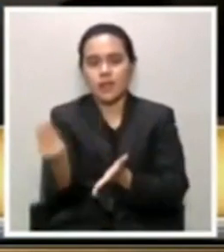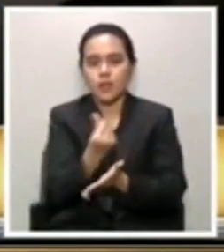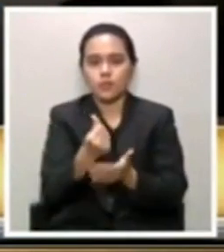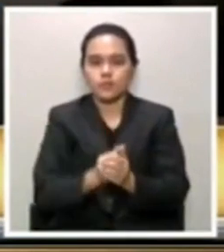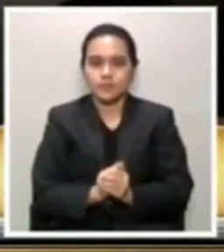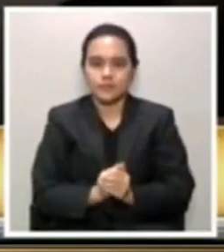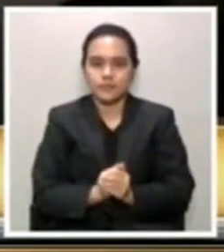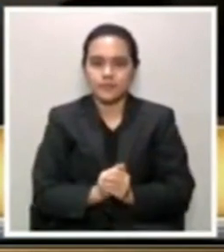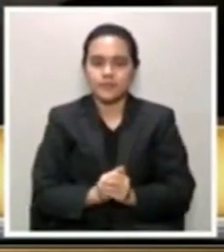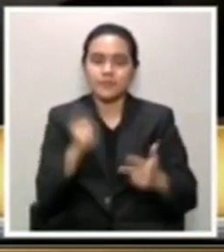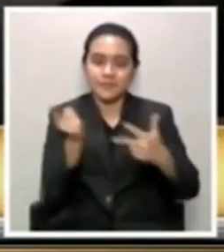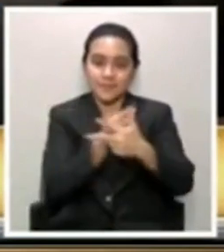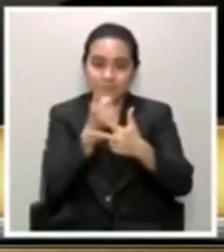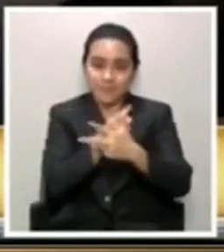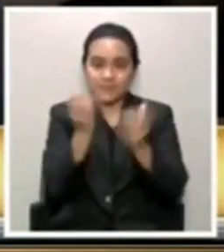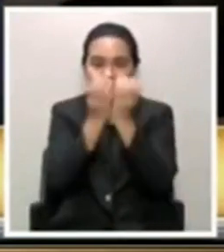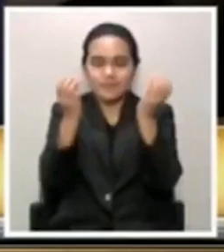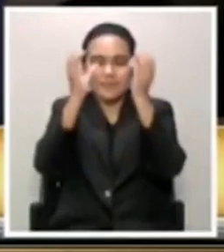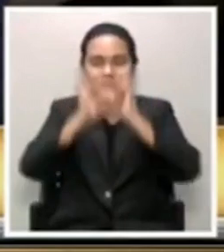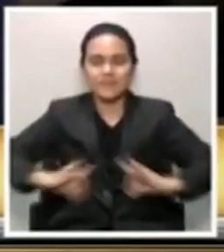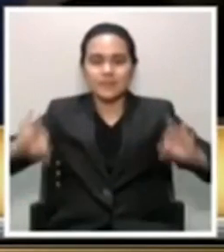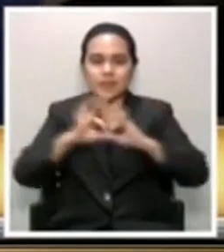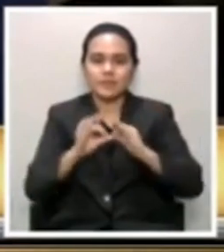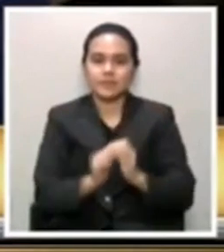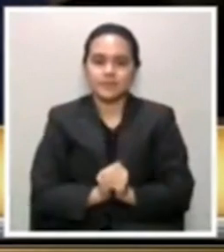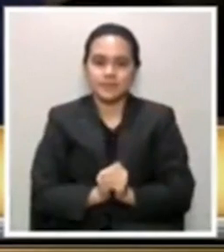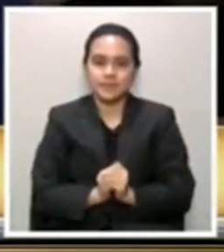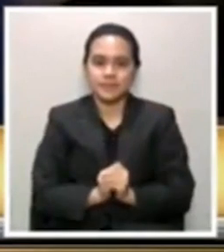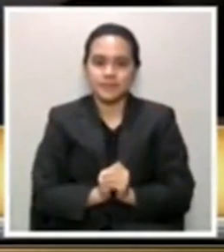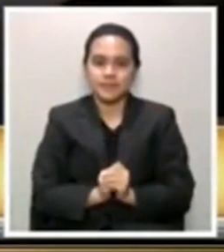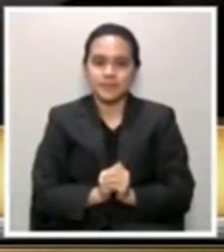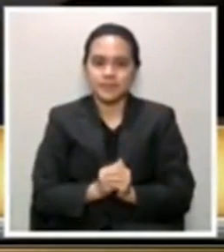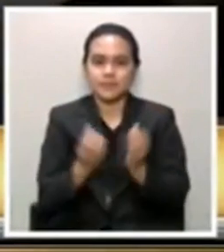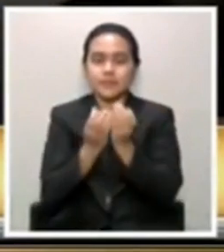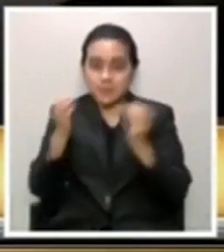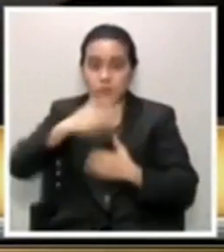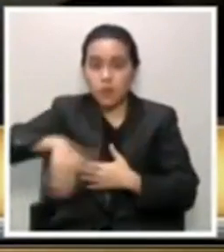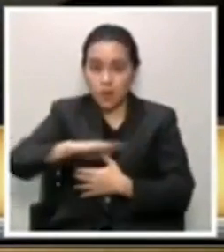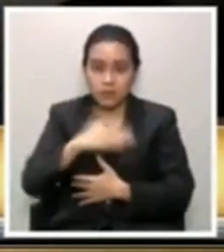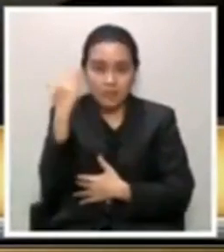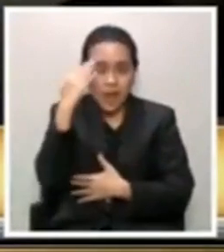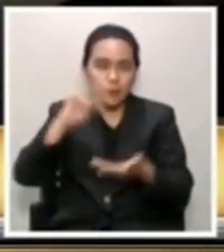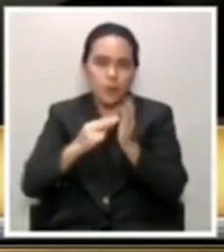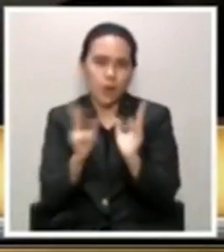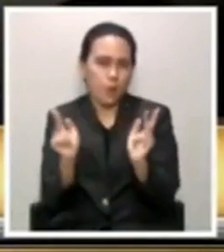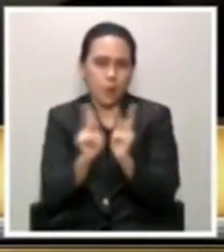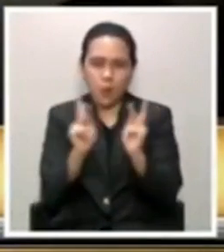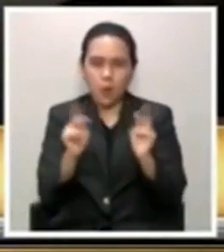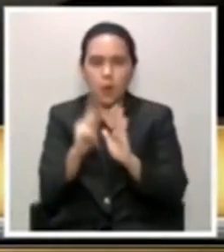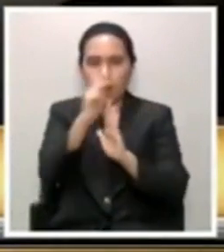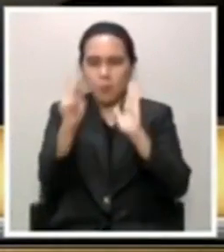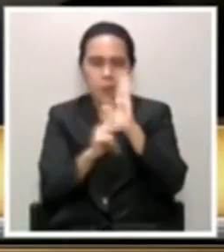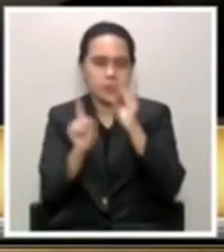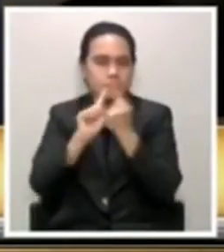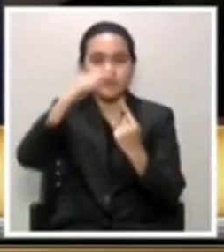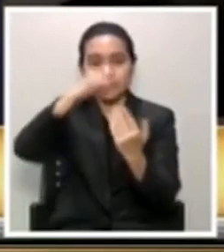ประเด็นที่1ครับเรื่องความสําคัญของรัฐธรรมนูญรัฐธรรมนูญเนี่ยใครๆก็ทราบกันดีครับว่ามันเป็นกฎหมายสูงสุดของประเทศนะครับแต่เวลาเราจ